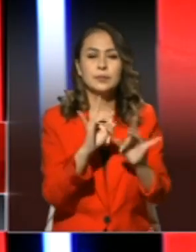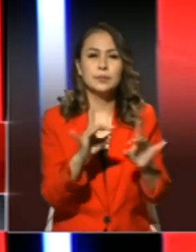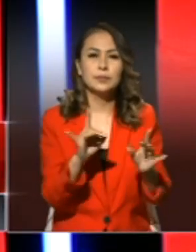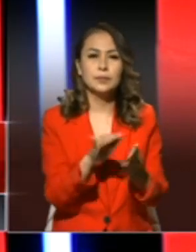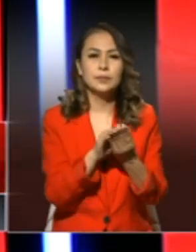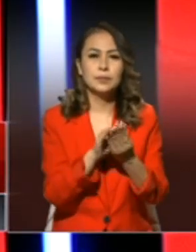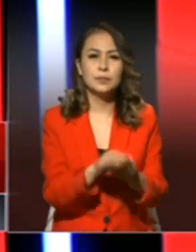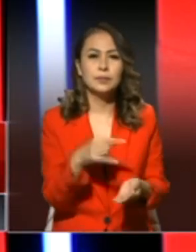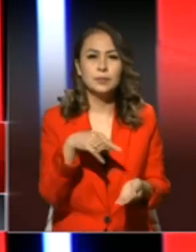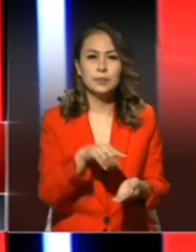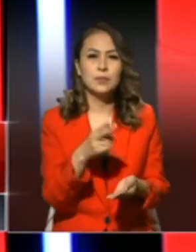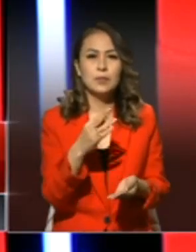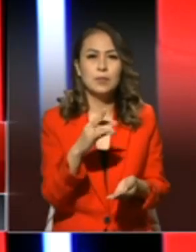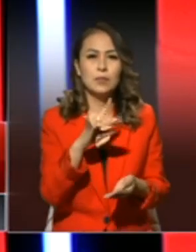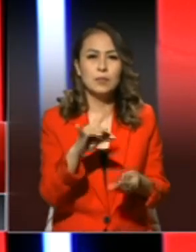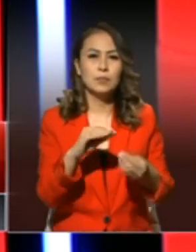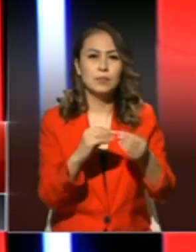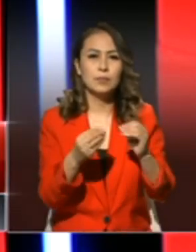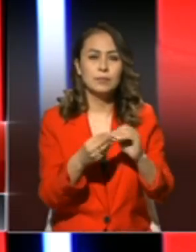донордың проблемаларын шығарып қойыңыздаршы.